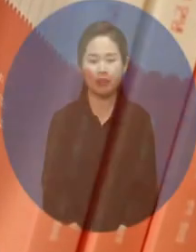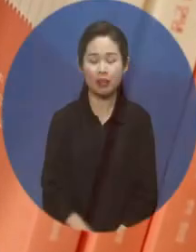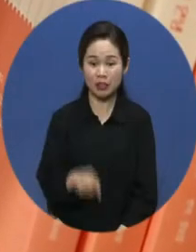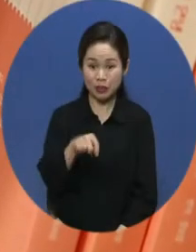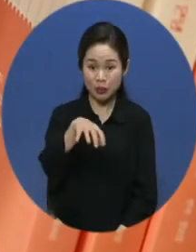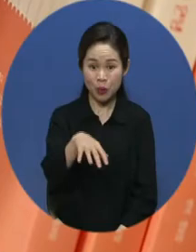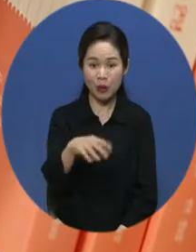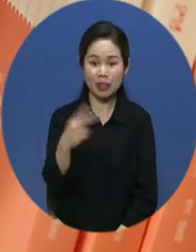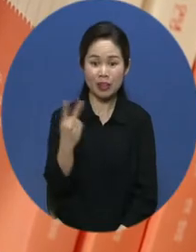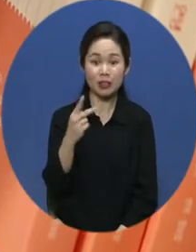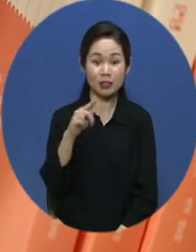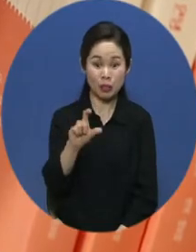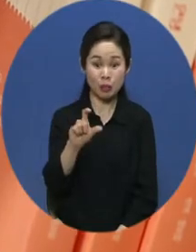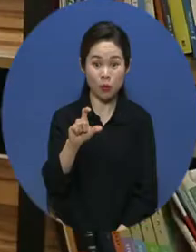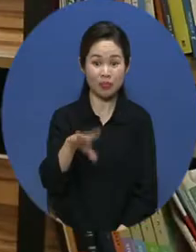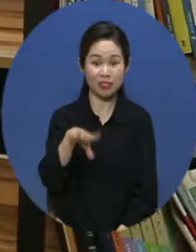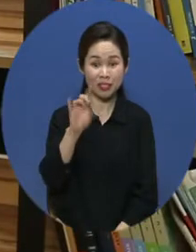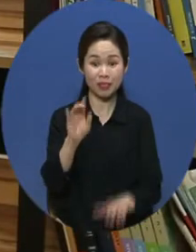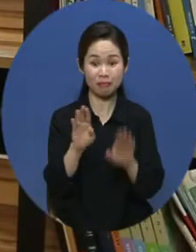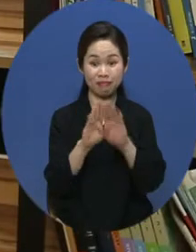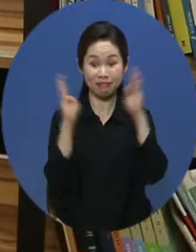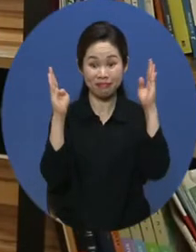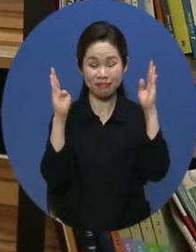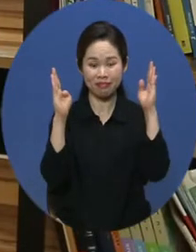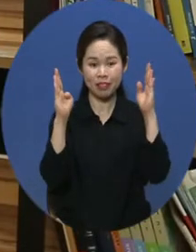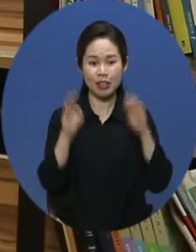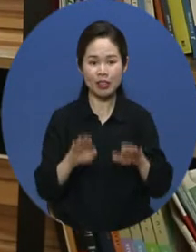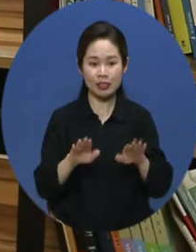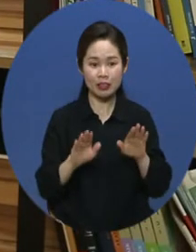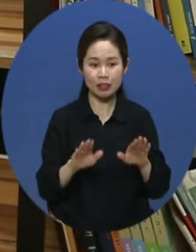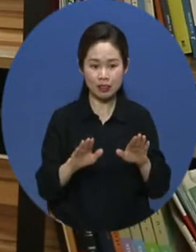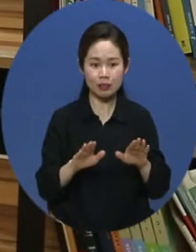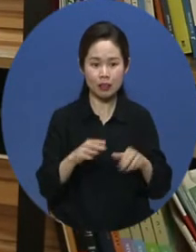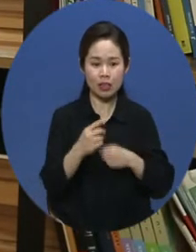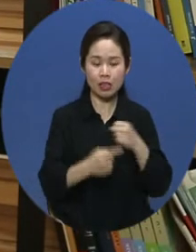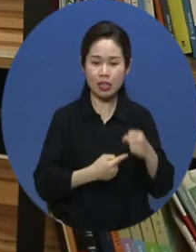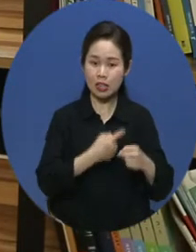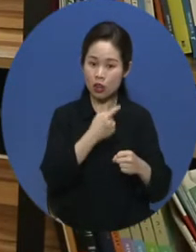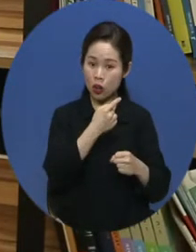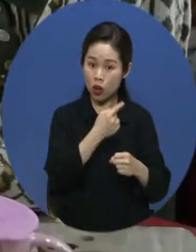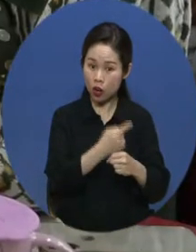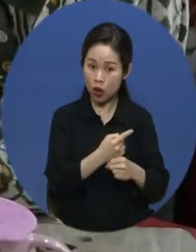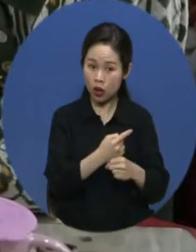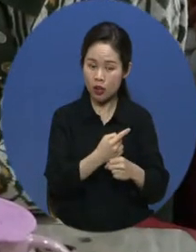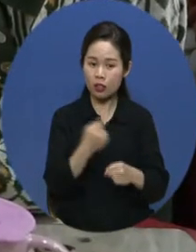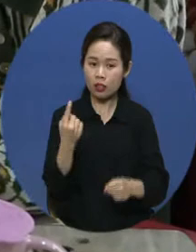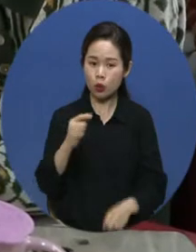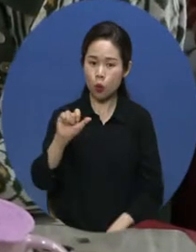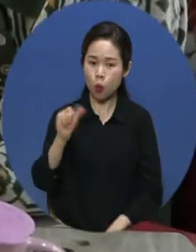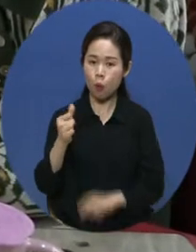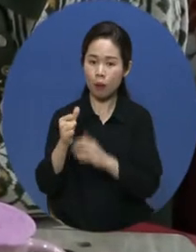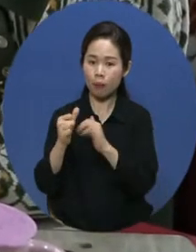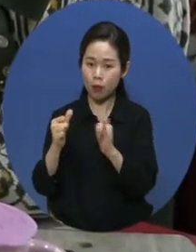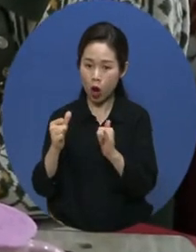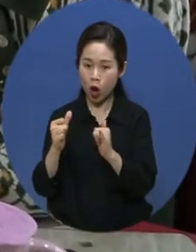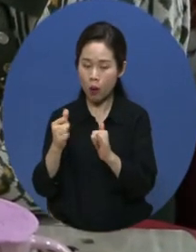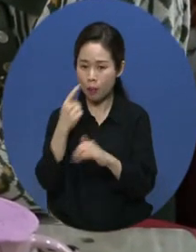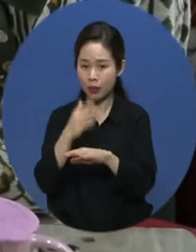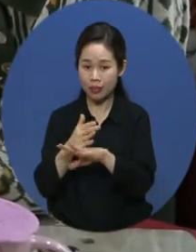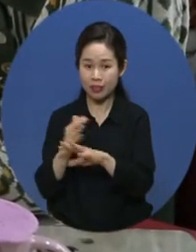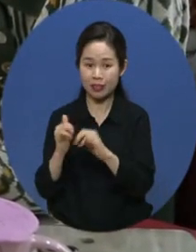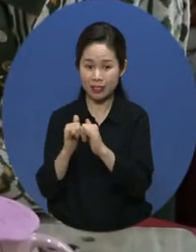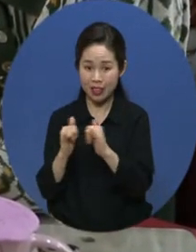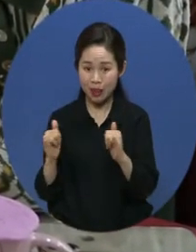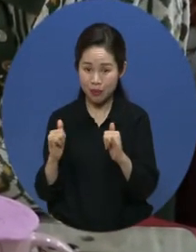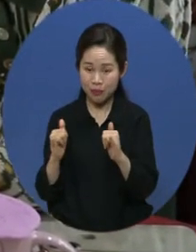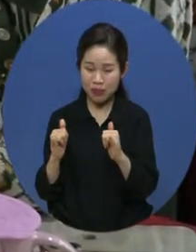2015년 처음 문을 열고 현재는 1년에 1,500명이 넘는 느린 학습자가 피치마켓과 함께